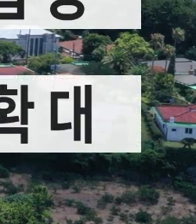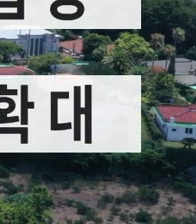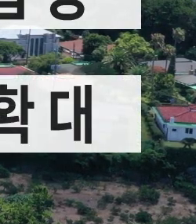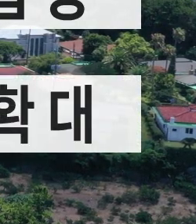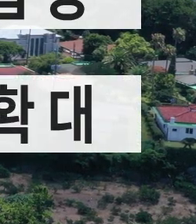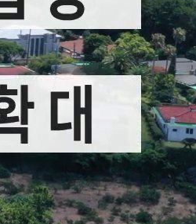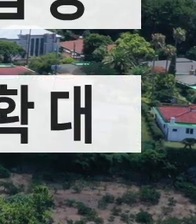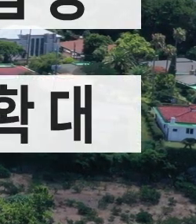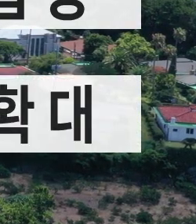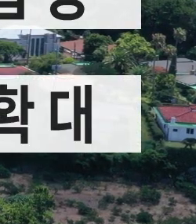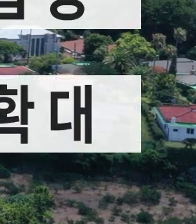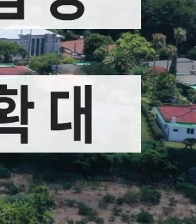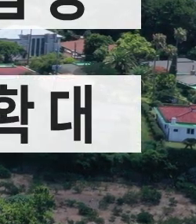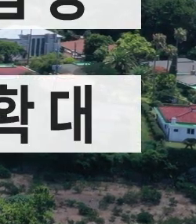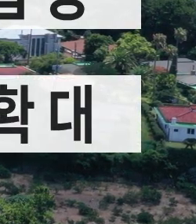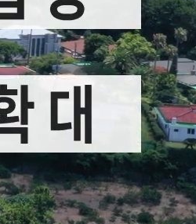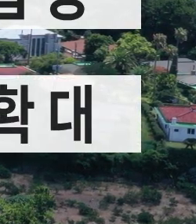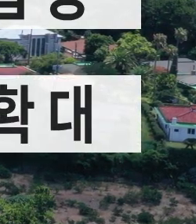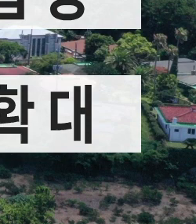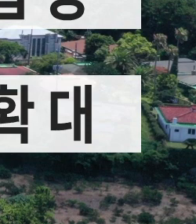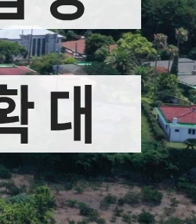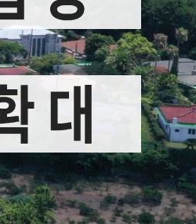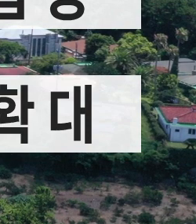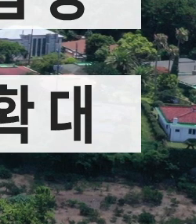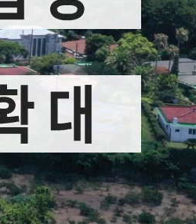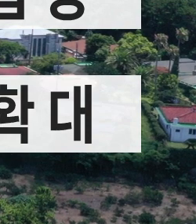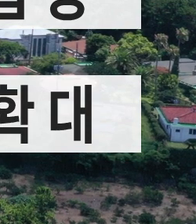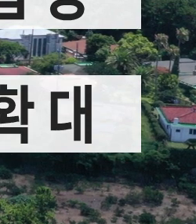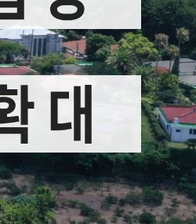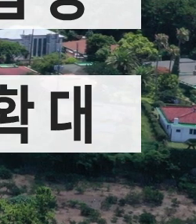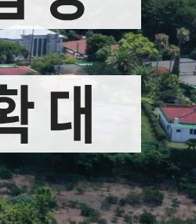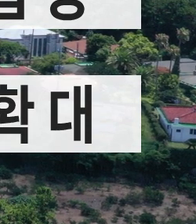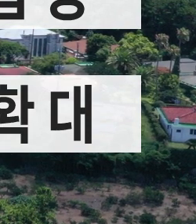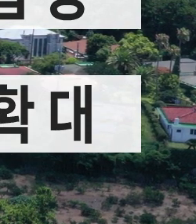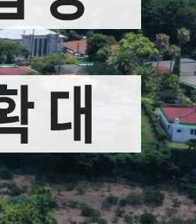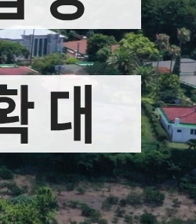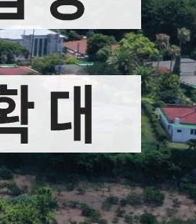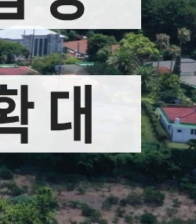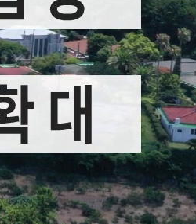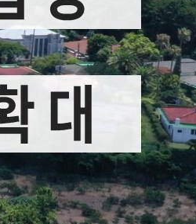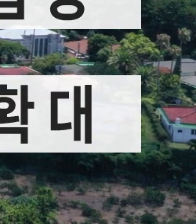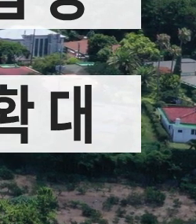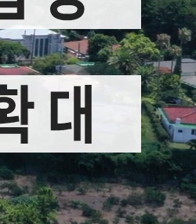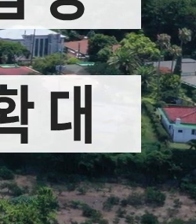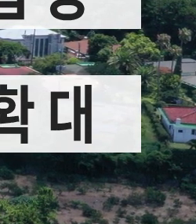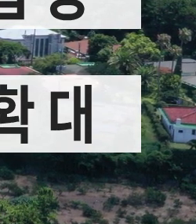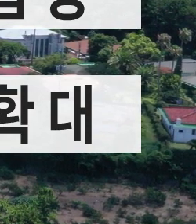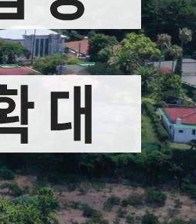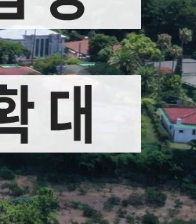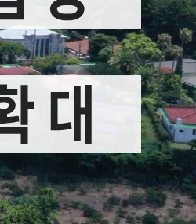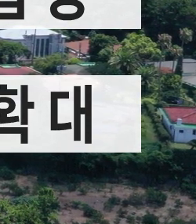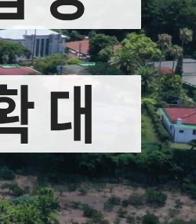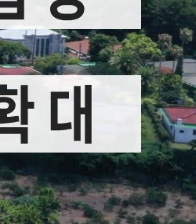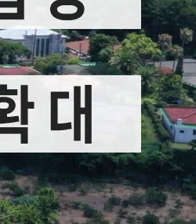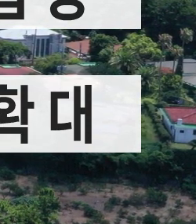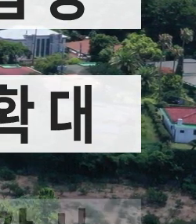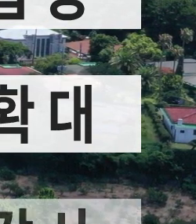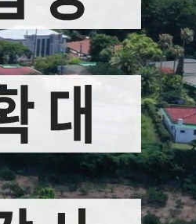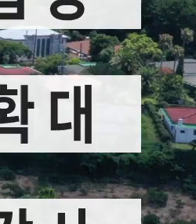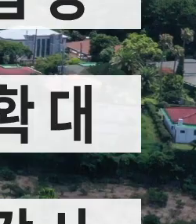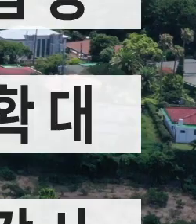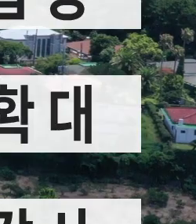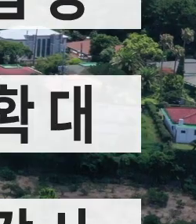제주도가 에이펙 교육장관 회의에서 교육과 인적, 문화 등 국제교류 확대 방안을 논의했습니다.